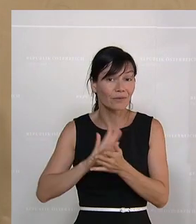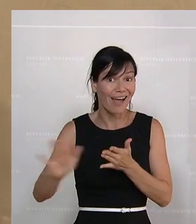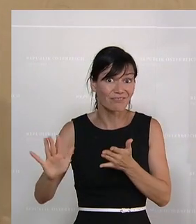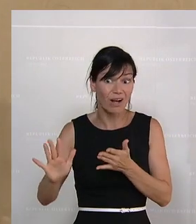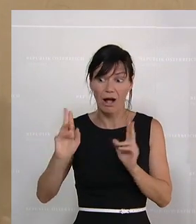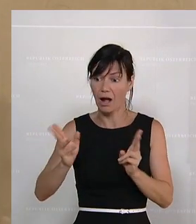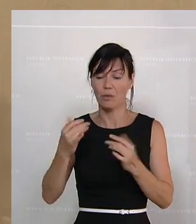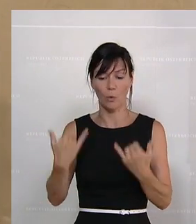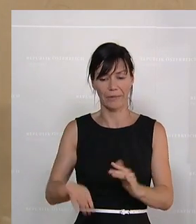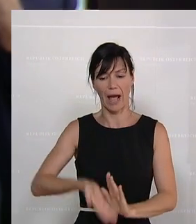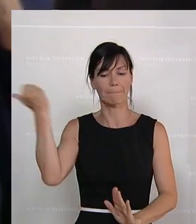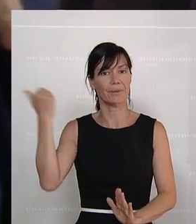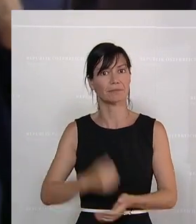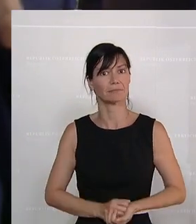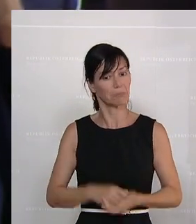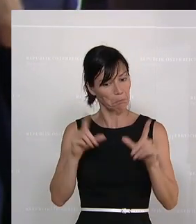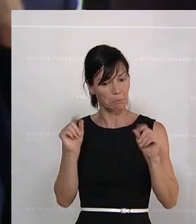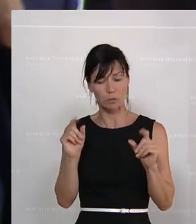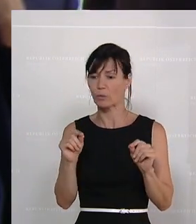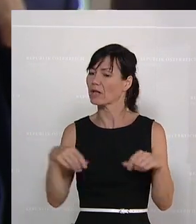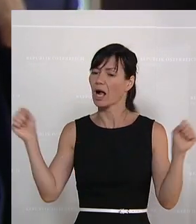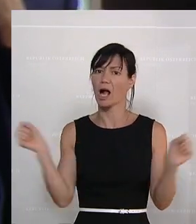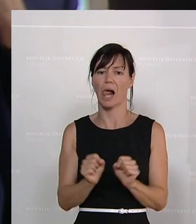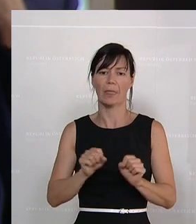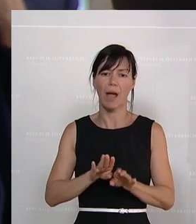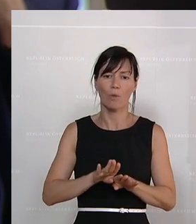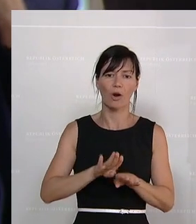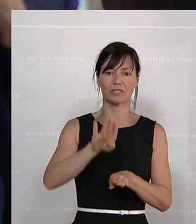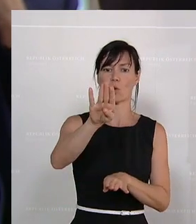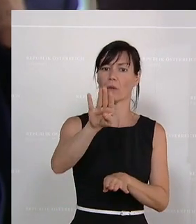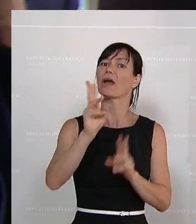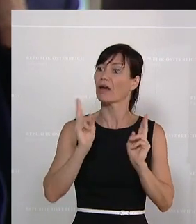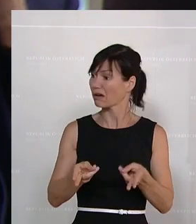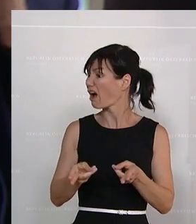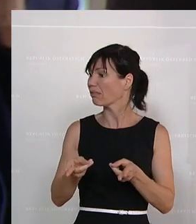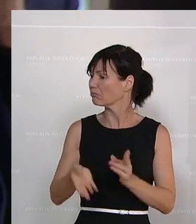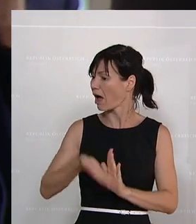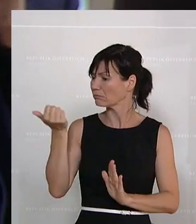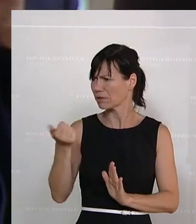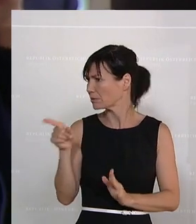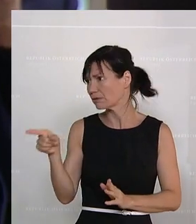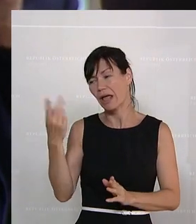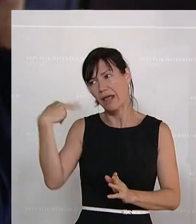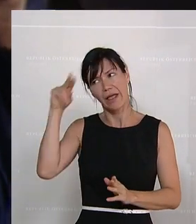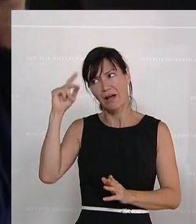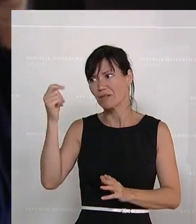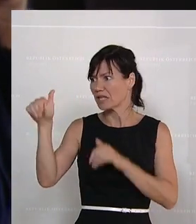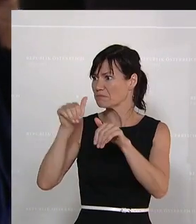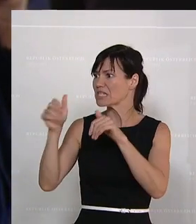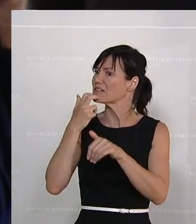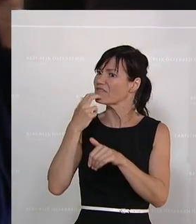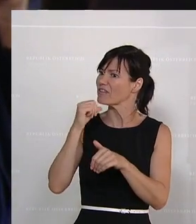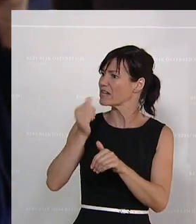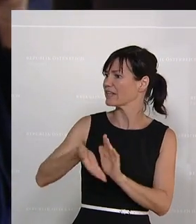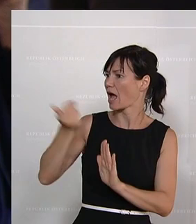abschaffen es wäre nämlich die komplette abschaffung der kalten progression aber das wollen sie nicht der finanzminister sie bleiben dabei dass es nicht